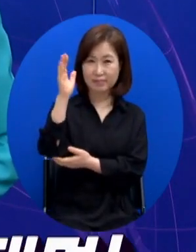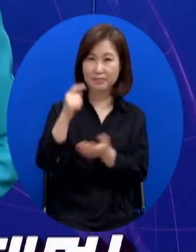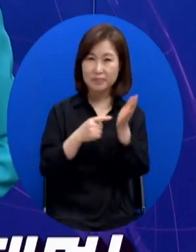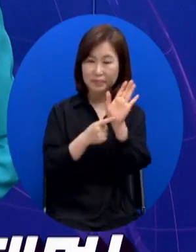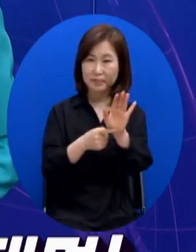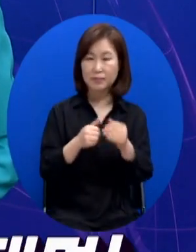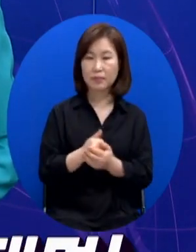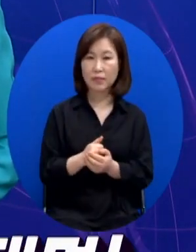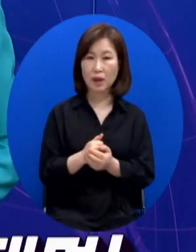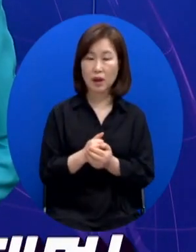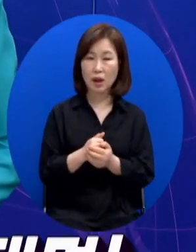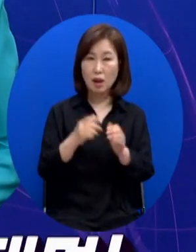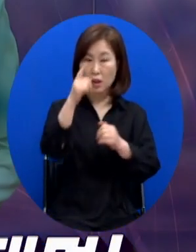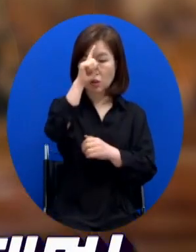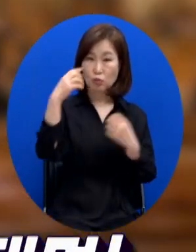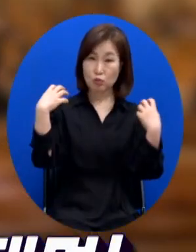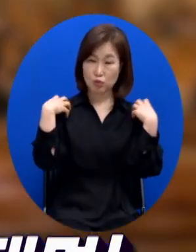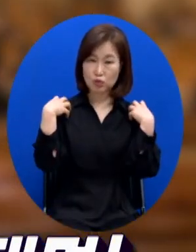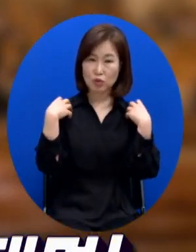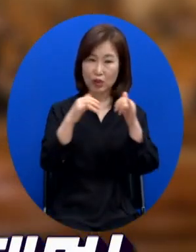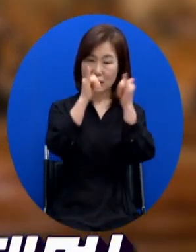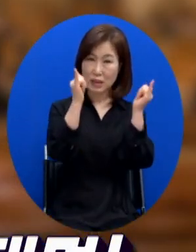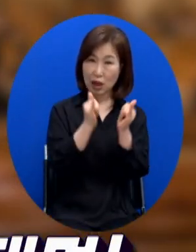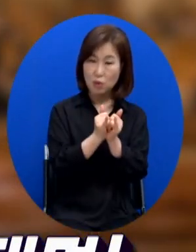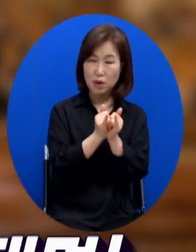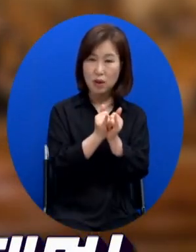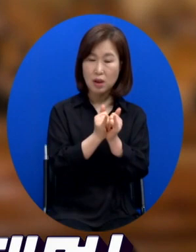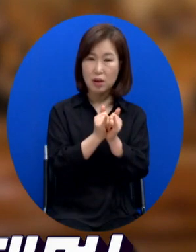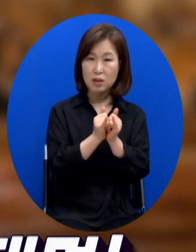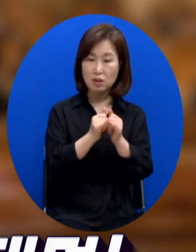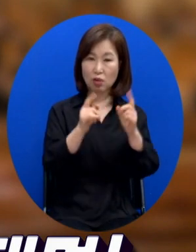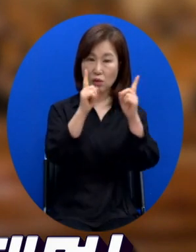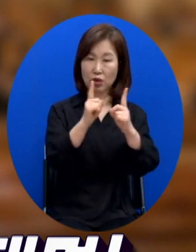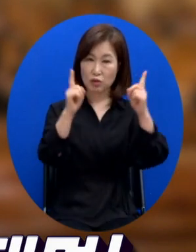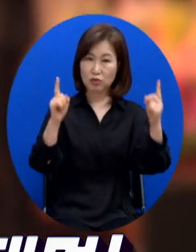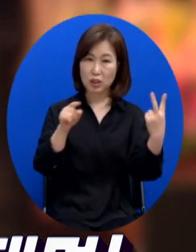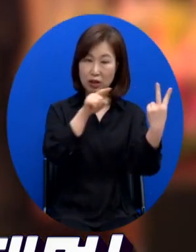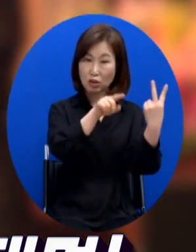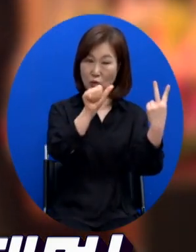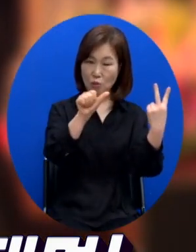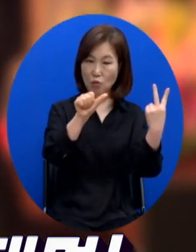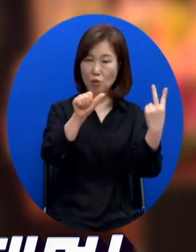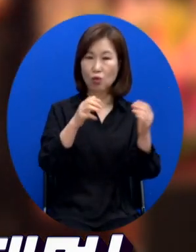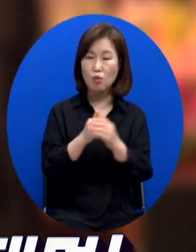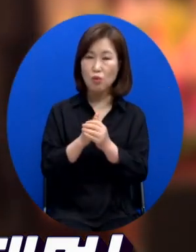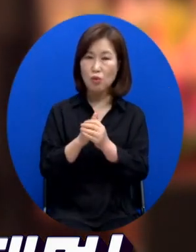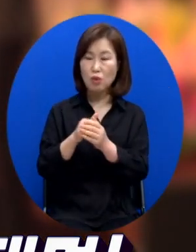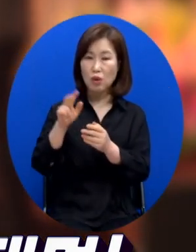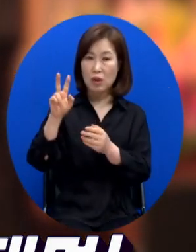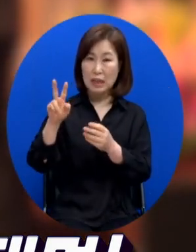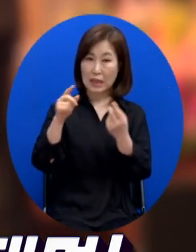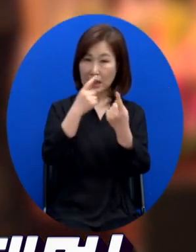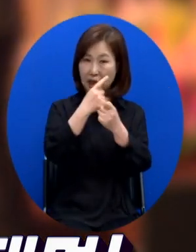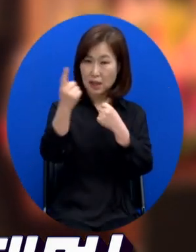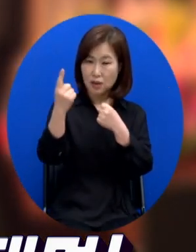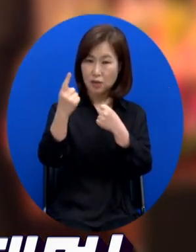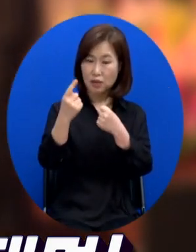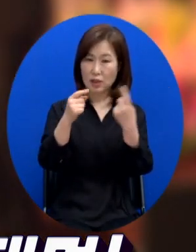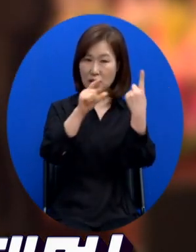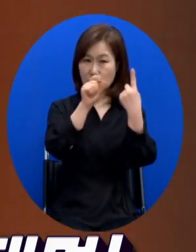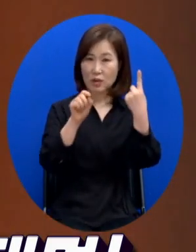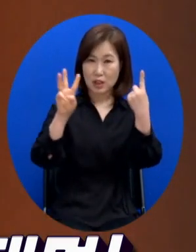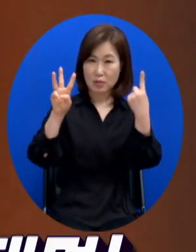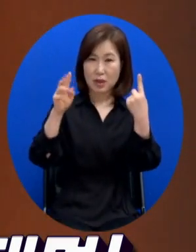정부가 수도권의 사회적 거리두기 2.5단계와 비수도권 2단계 조치를 내년 1월 3일까지 6일간